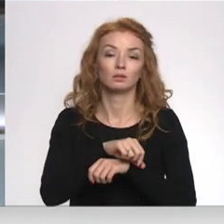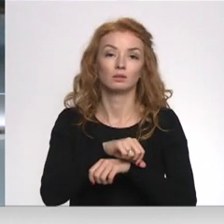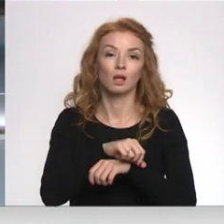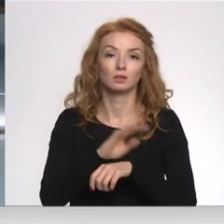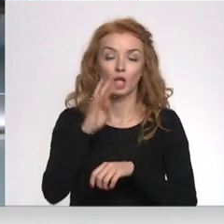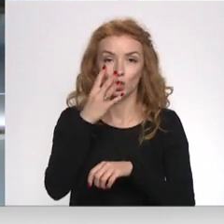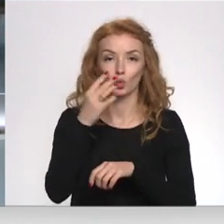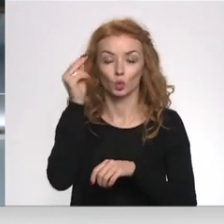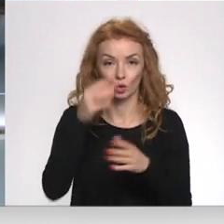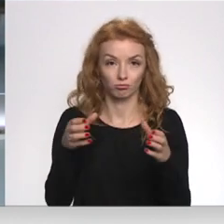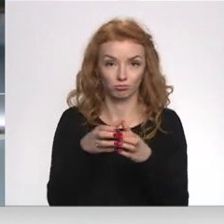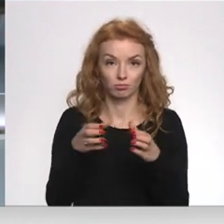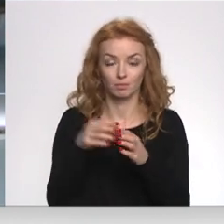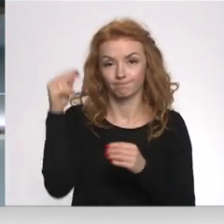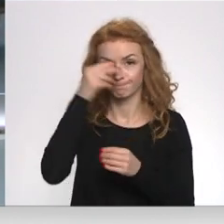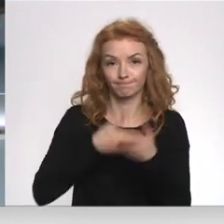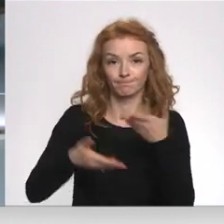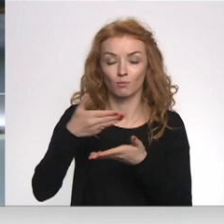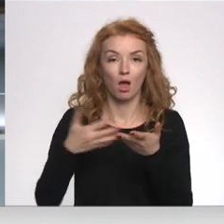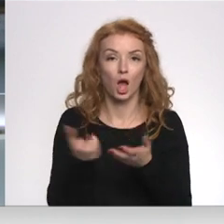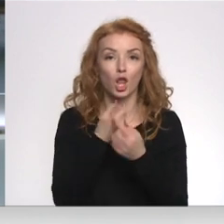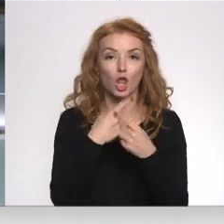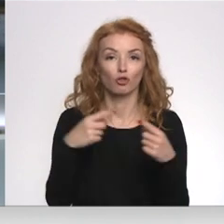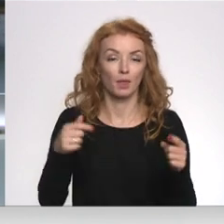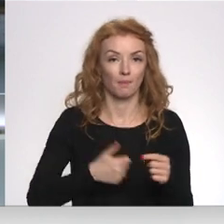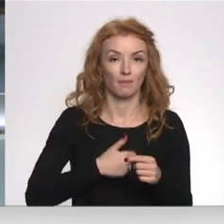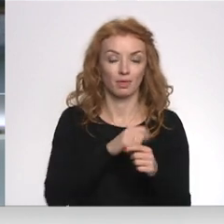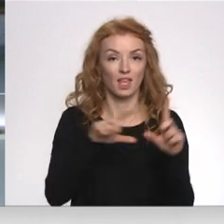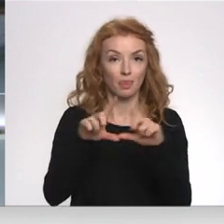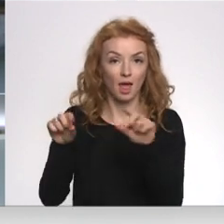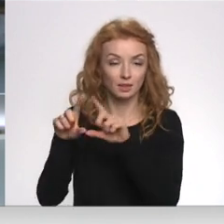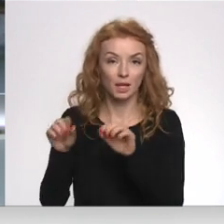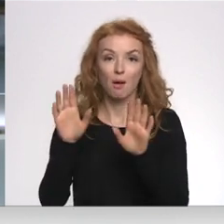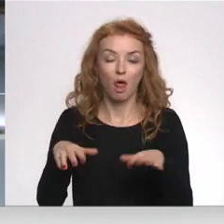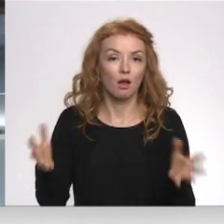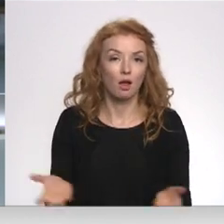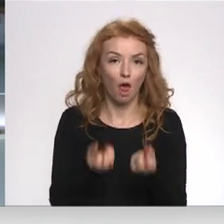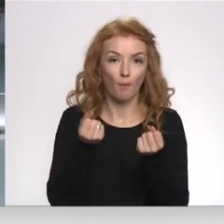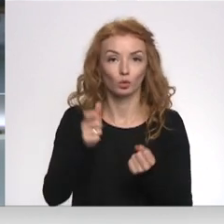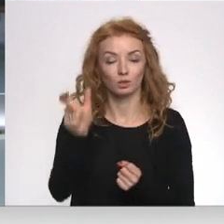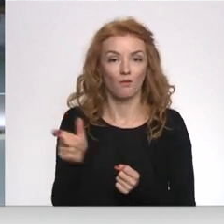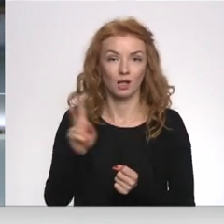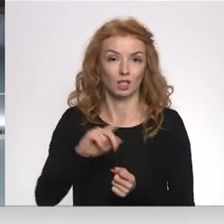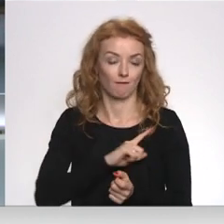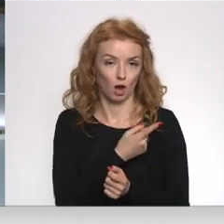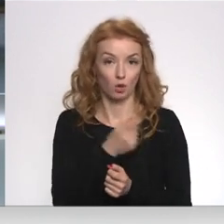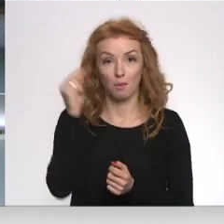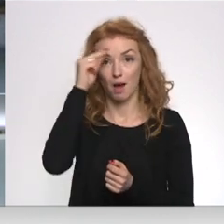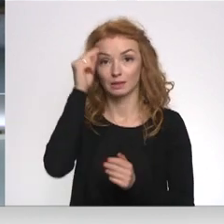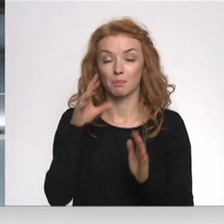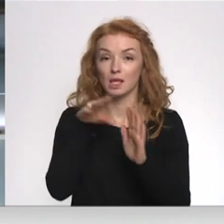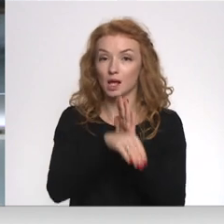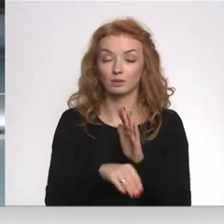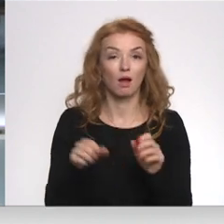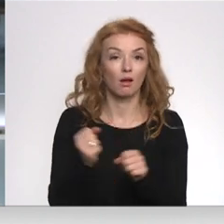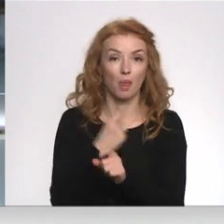brigādei, īpaši trenējot sadarbību ar dažādiem dienestiem, lai operatīvi un veiksmīgi glābtu kaujā ievainotos. Mācībās iesaistījās